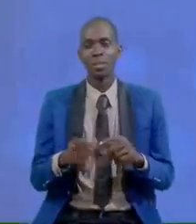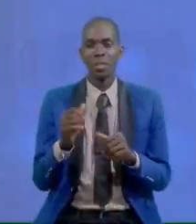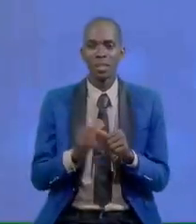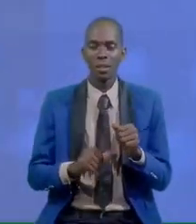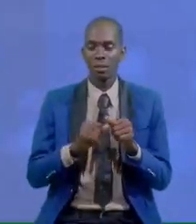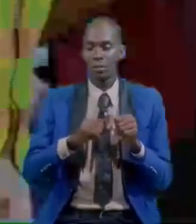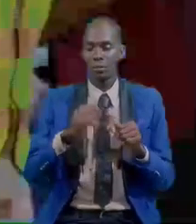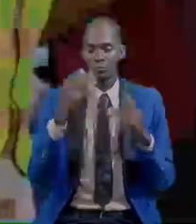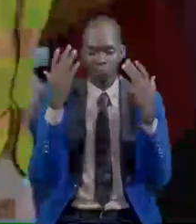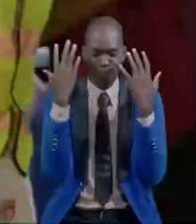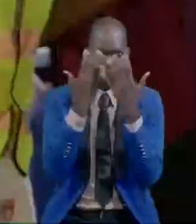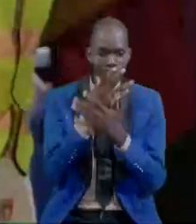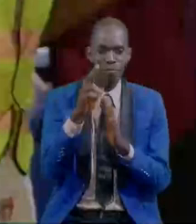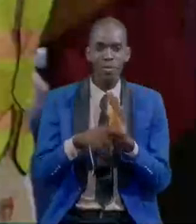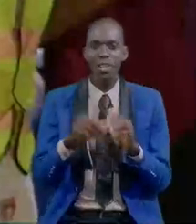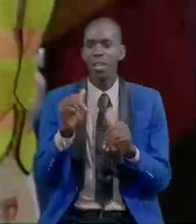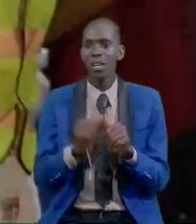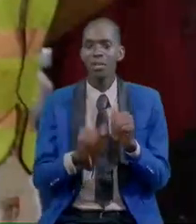tout lien,